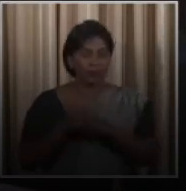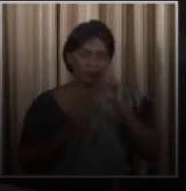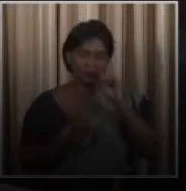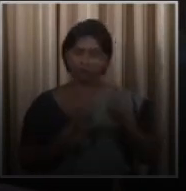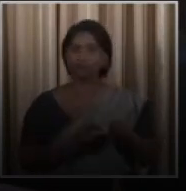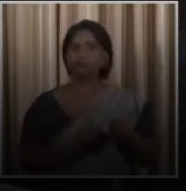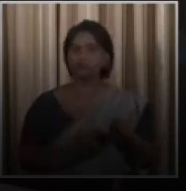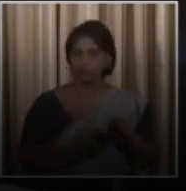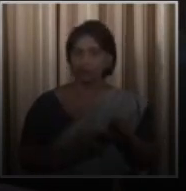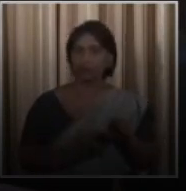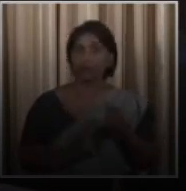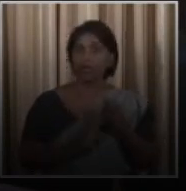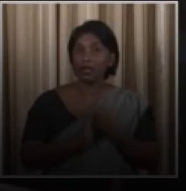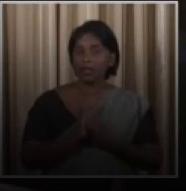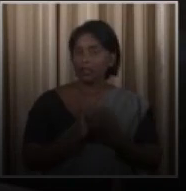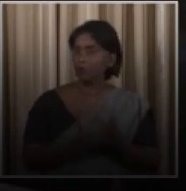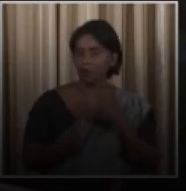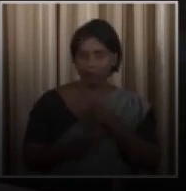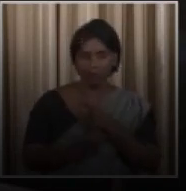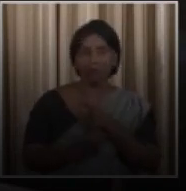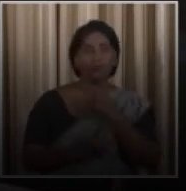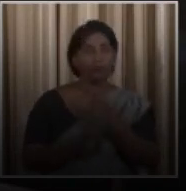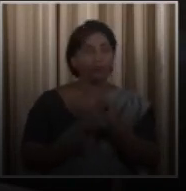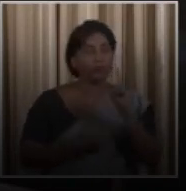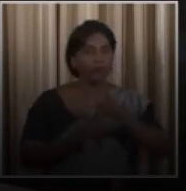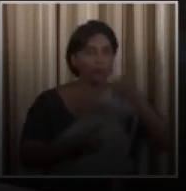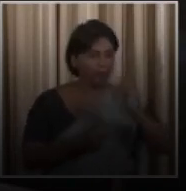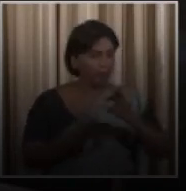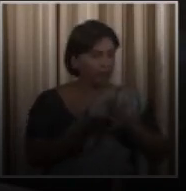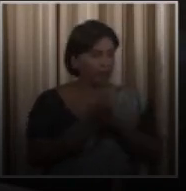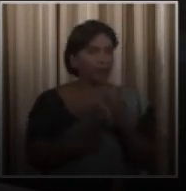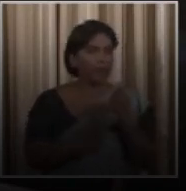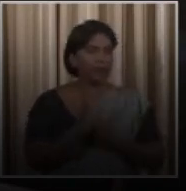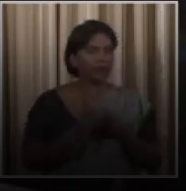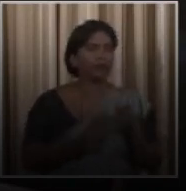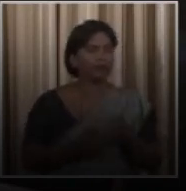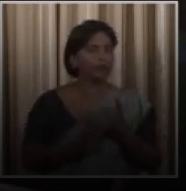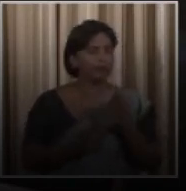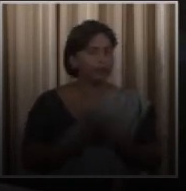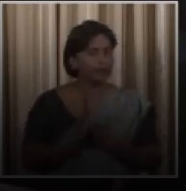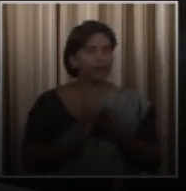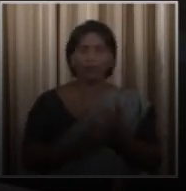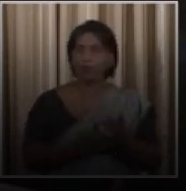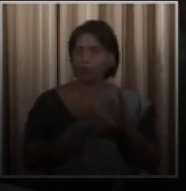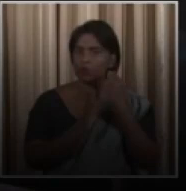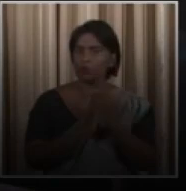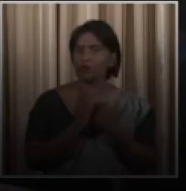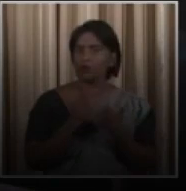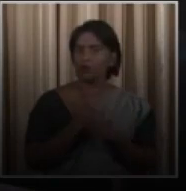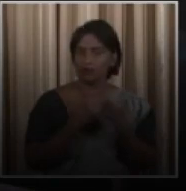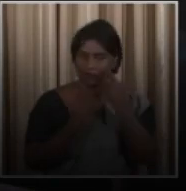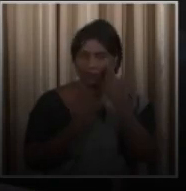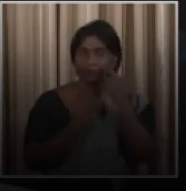බලන්නේ නීතියම ඔව් පාර්ලිමේන්තුවේ සම්මත කර තීතියක් තියෙනවා ඒ නීති රෙගුලාසි සකස් කරලා